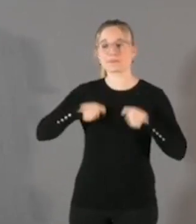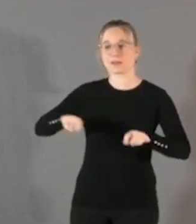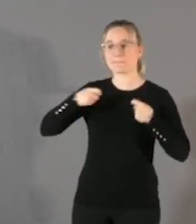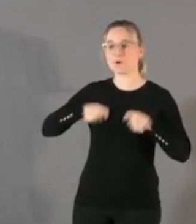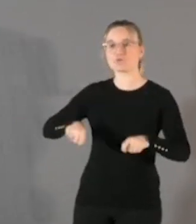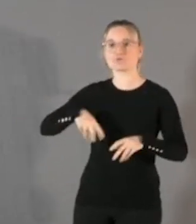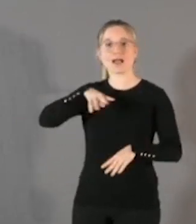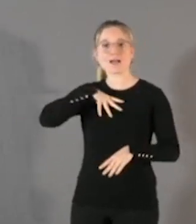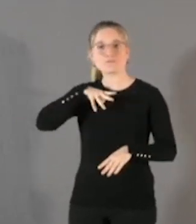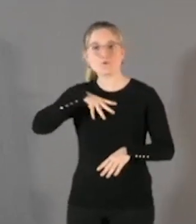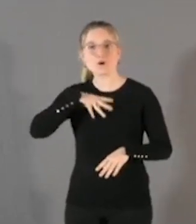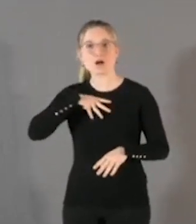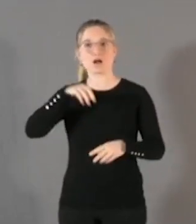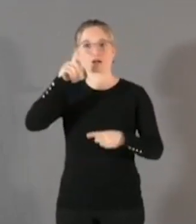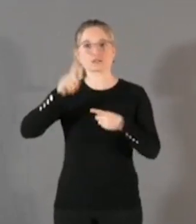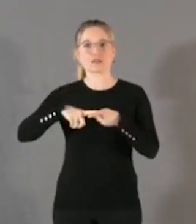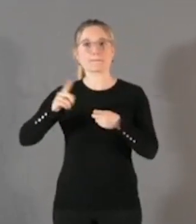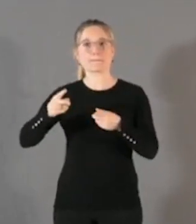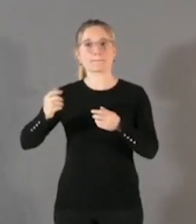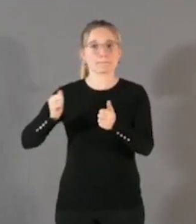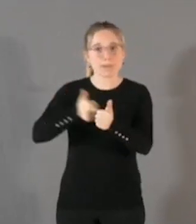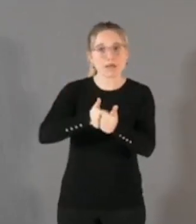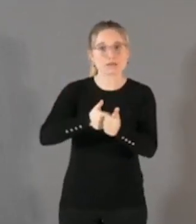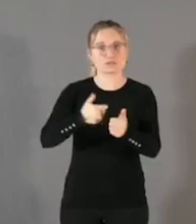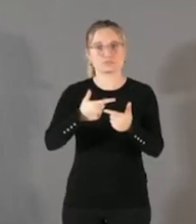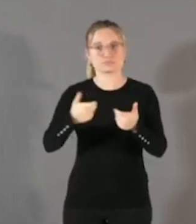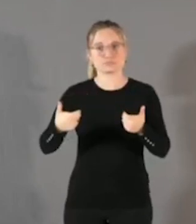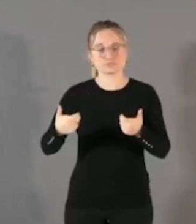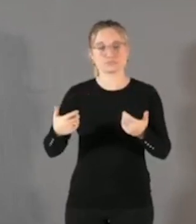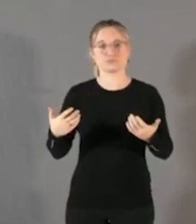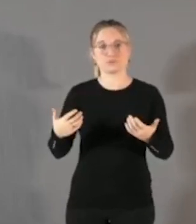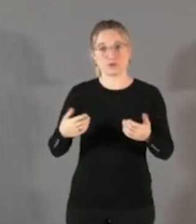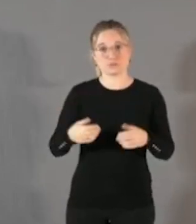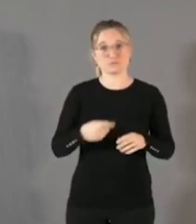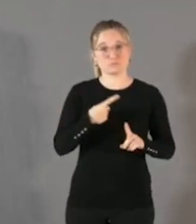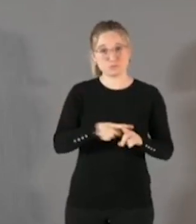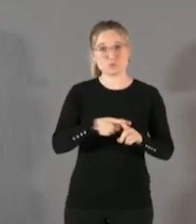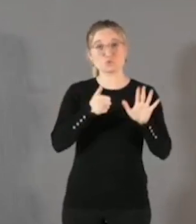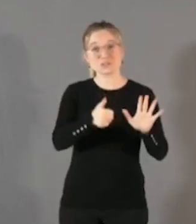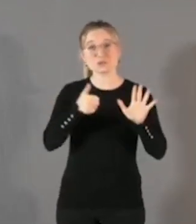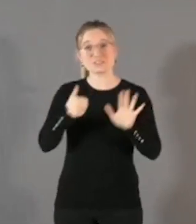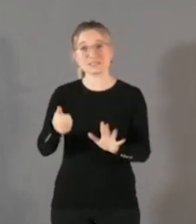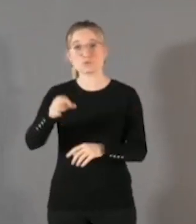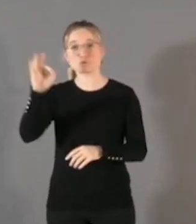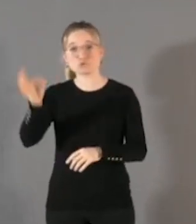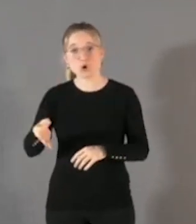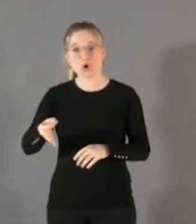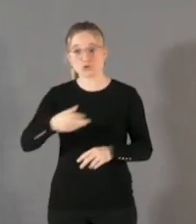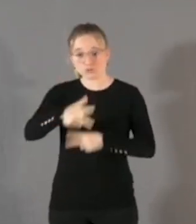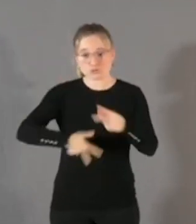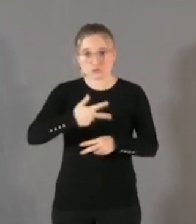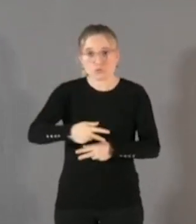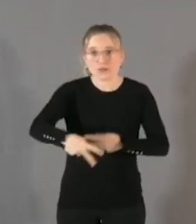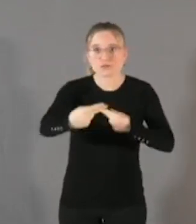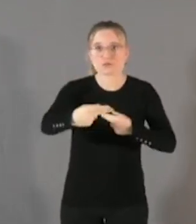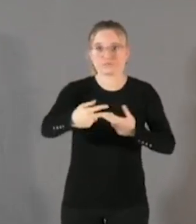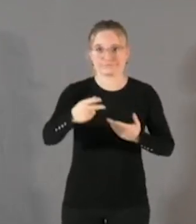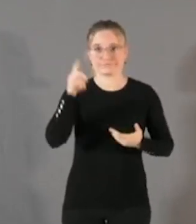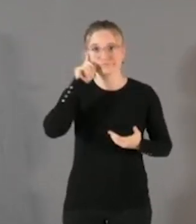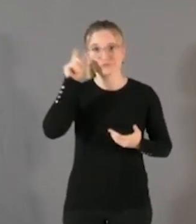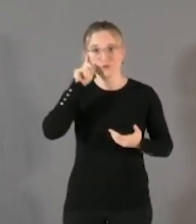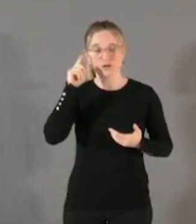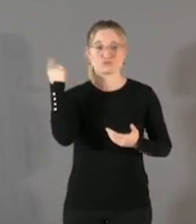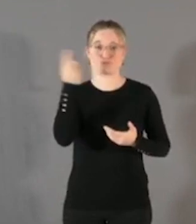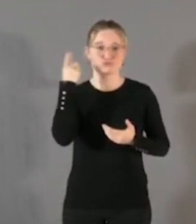plus 66% en 3 ans. Il faut dire qu'à une moyenne d'une délibération qui se fait casser par le tribunal administratif à chaque